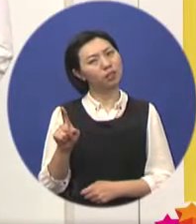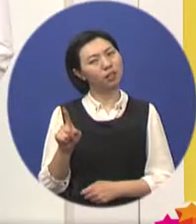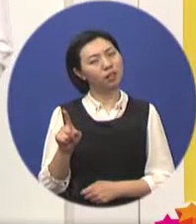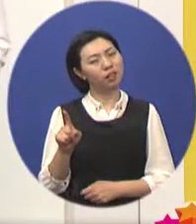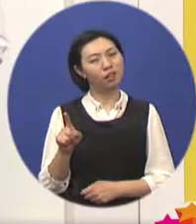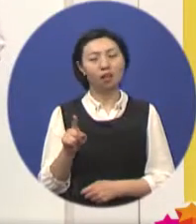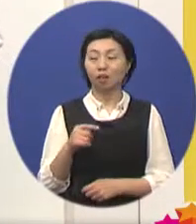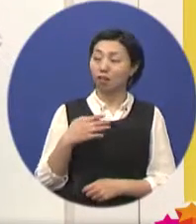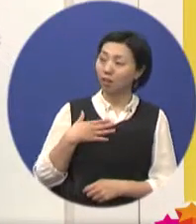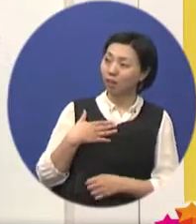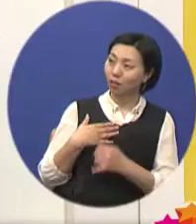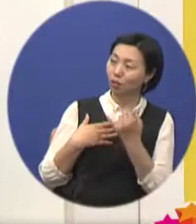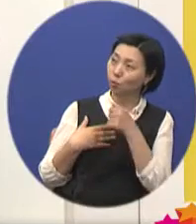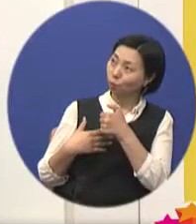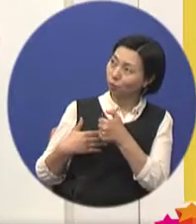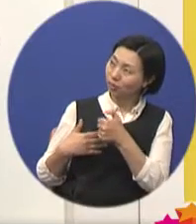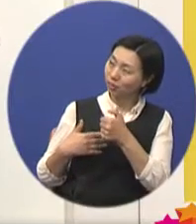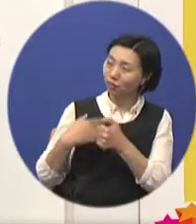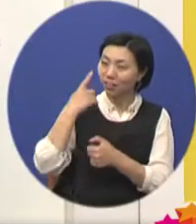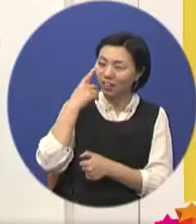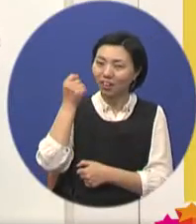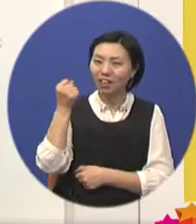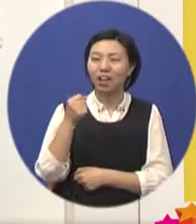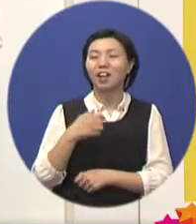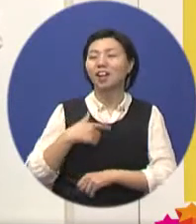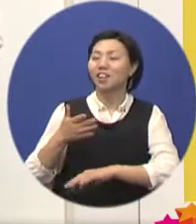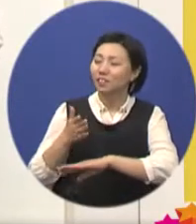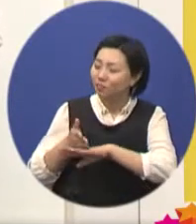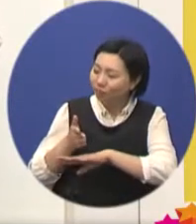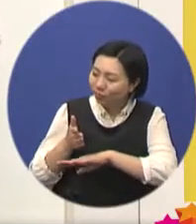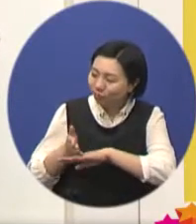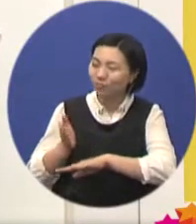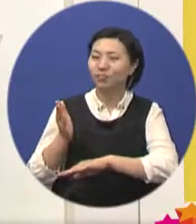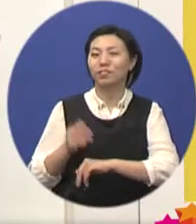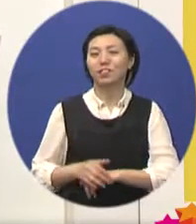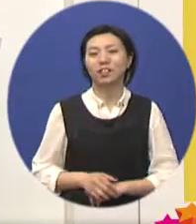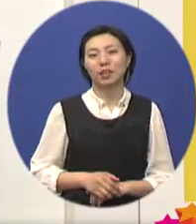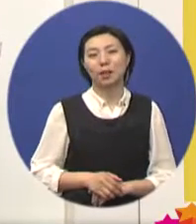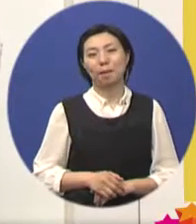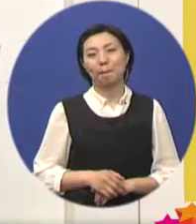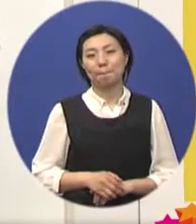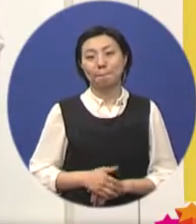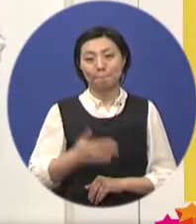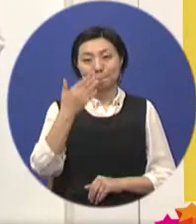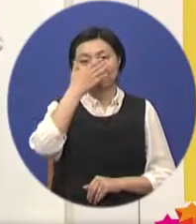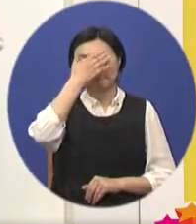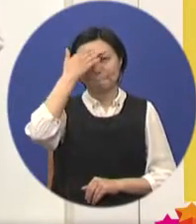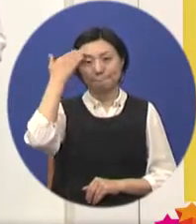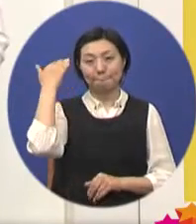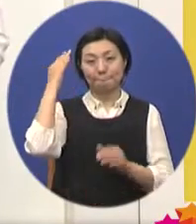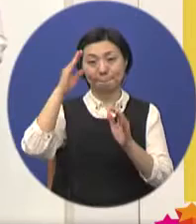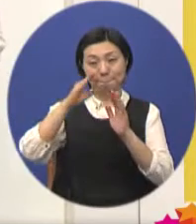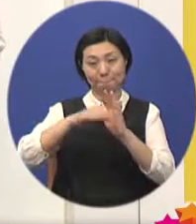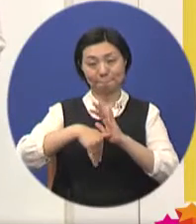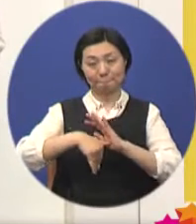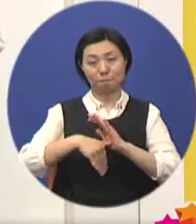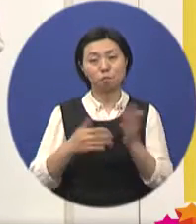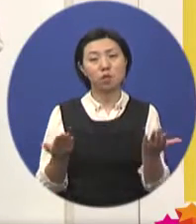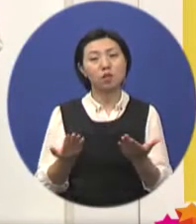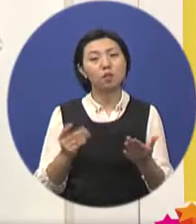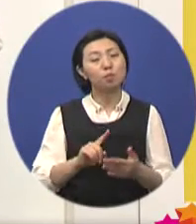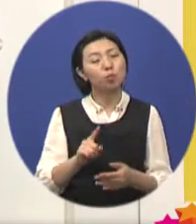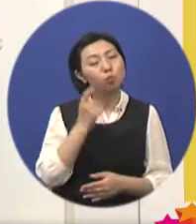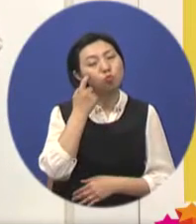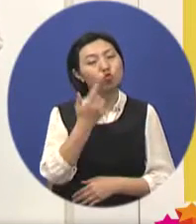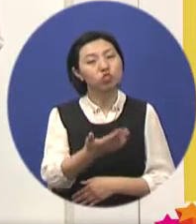네. 감사합니다. 아이고 세상에. 어, 젊은 시절에 어떤 일을 하셨어요